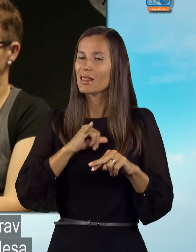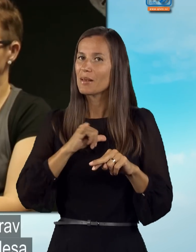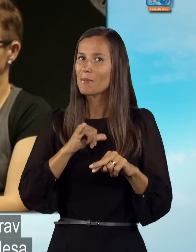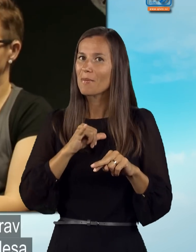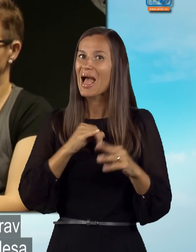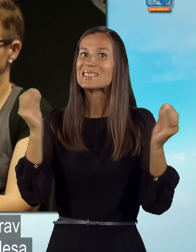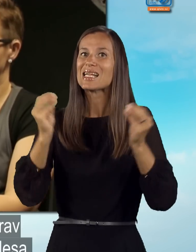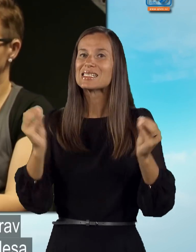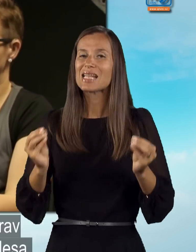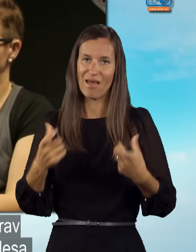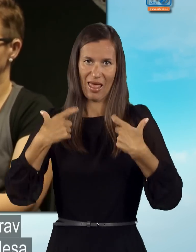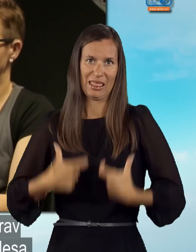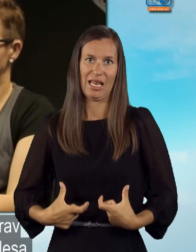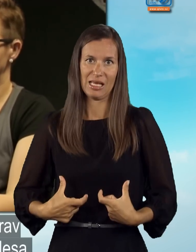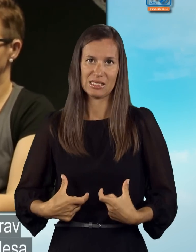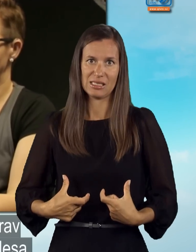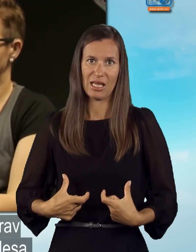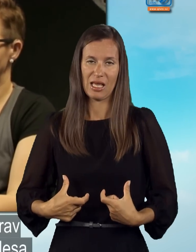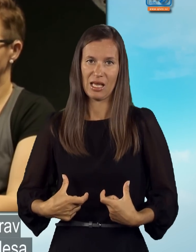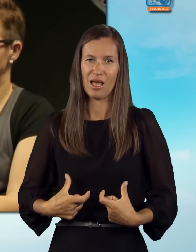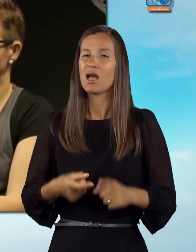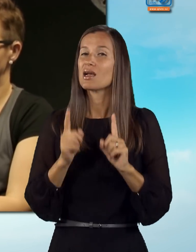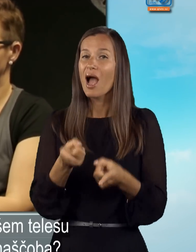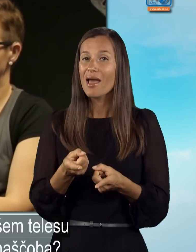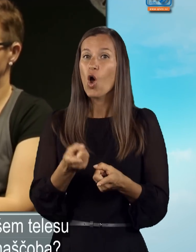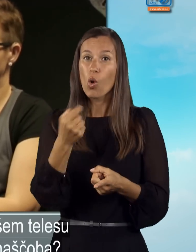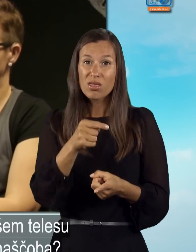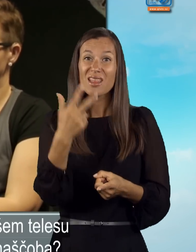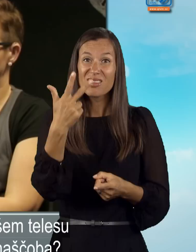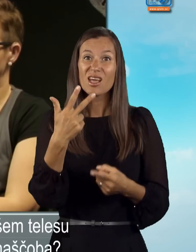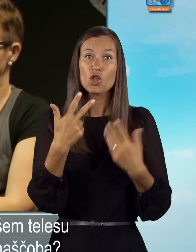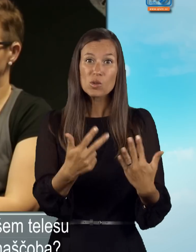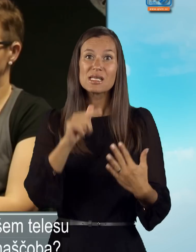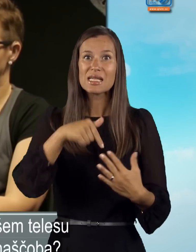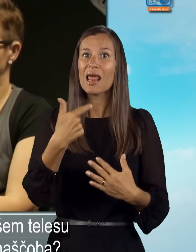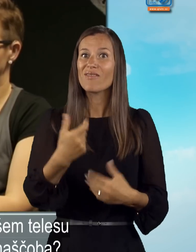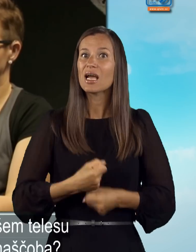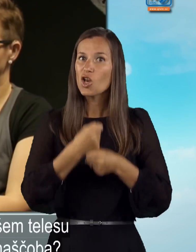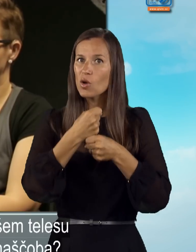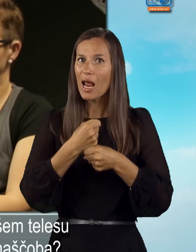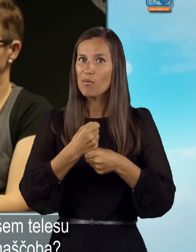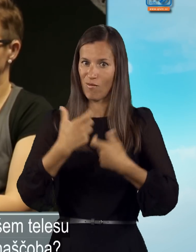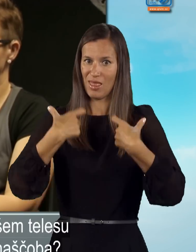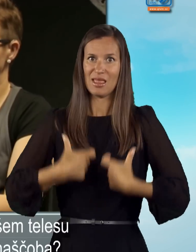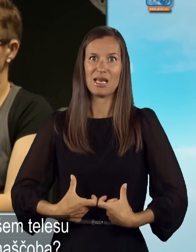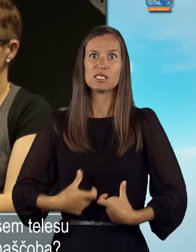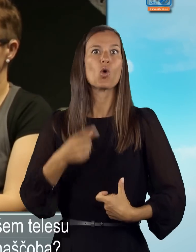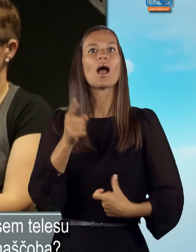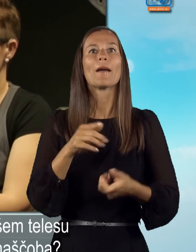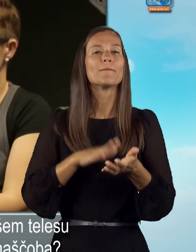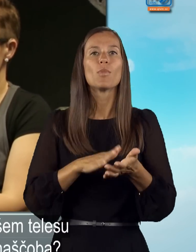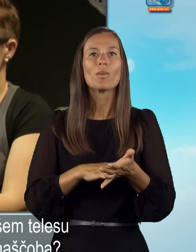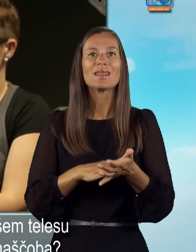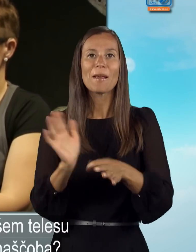zanima sestava telesa, ne, kaj od teh 83,2 kg v našem telesu